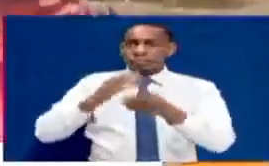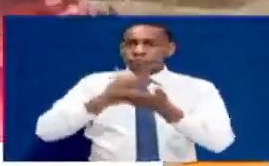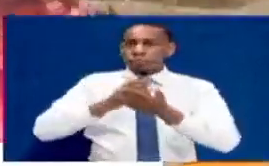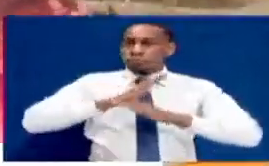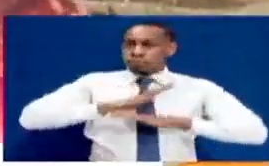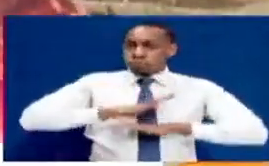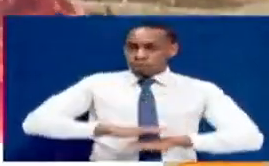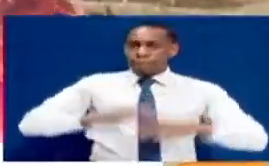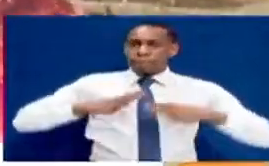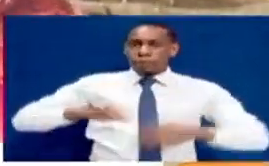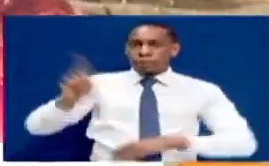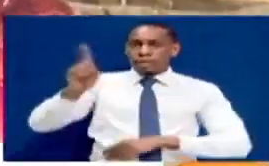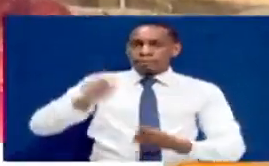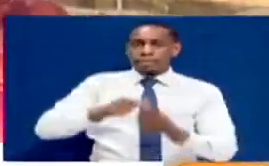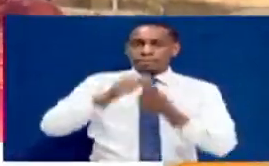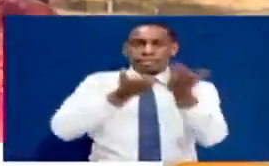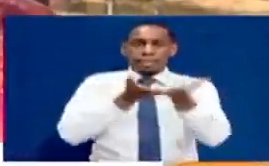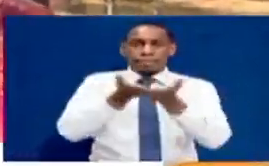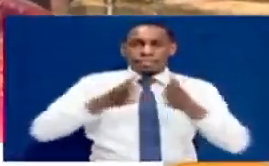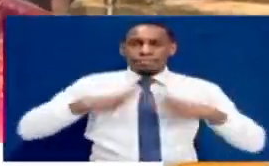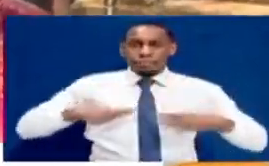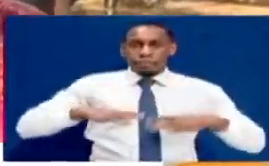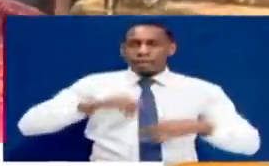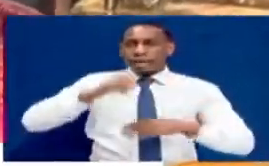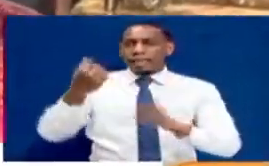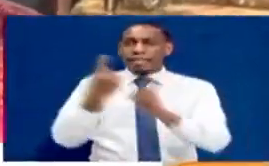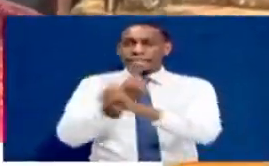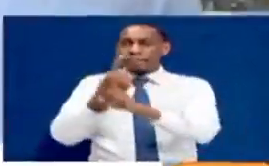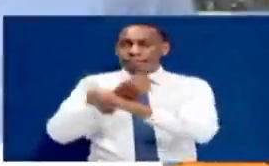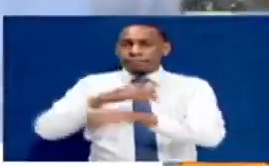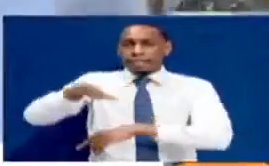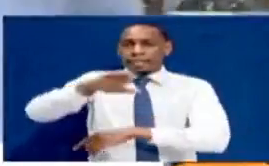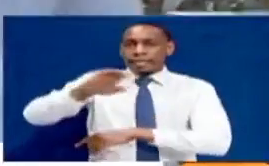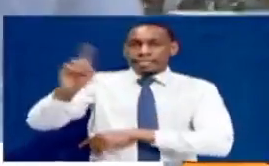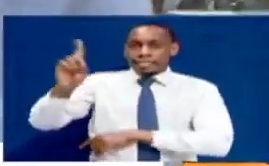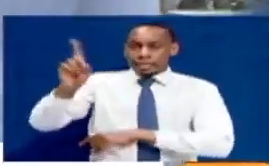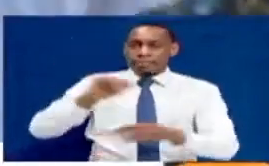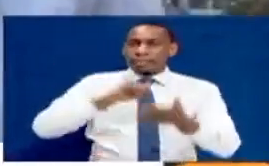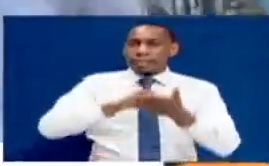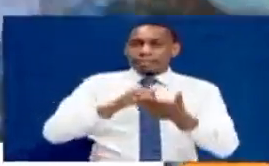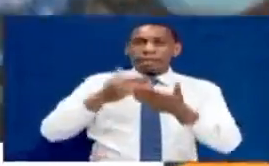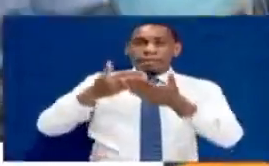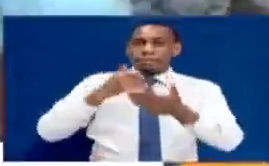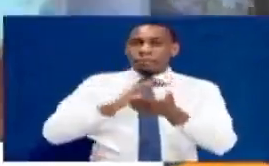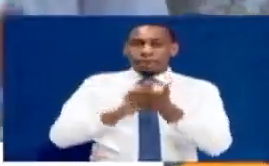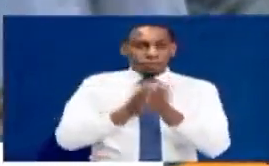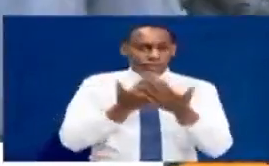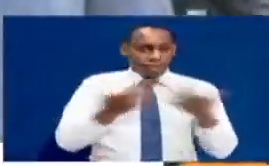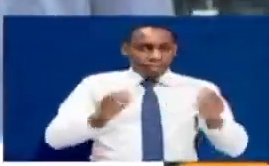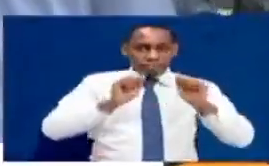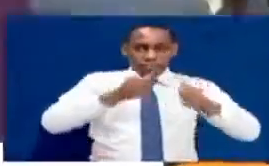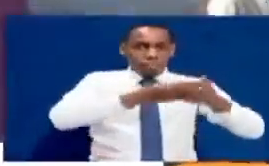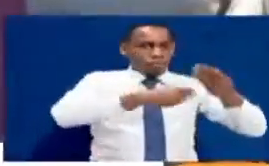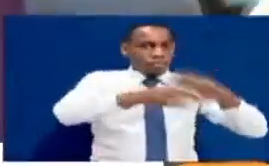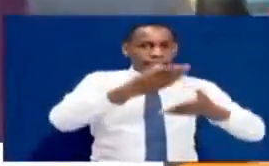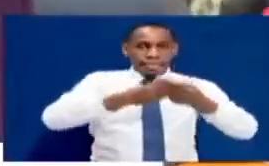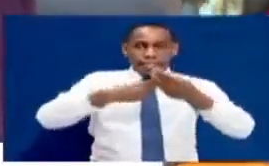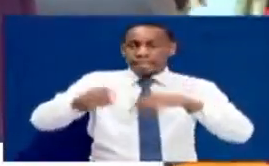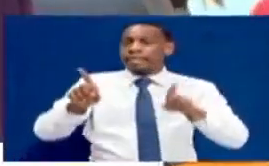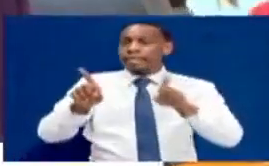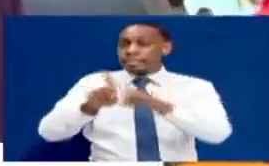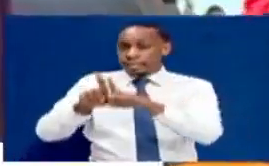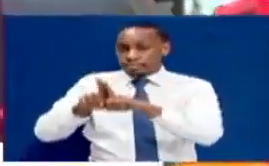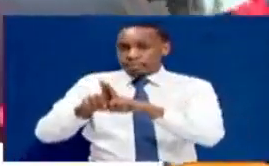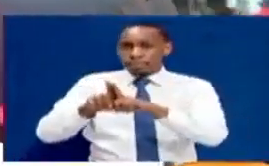afueni kwa wakazi wa Nairobi, hasa wanabiashara wa kutoka sehemu tofauti jijini ambao walikuwa wamekosa bidhaa za kuuza.